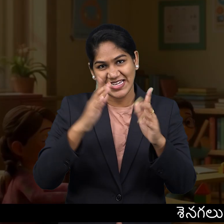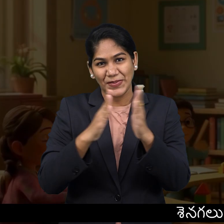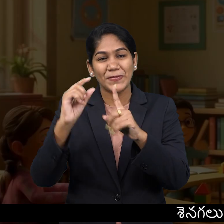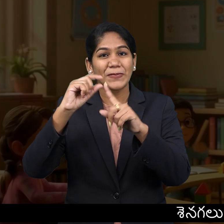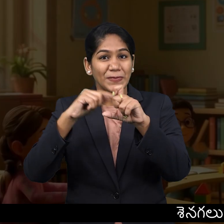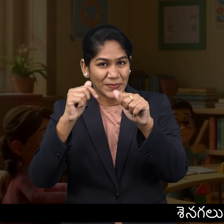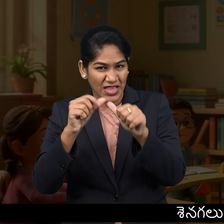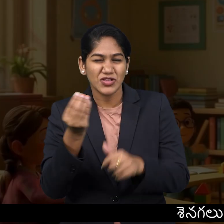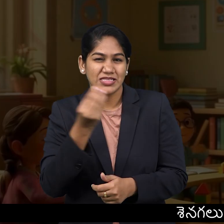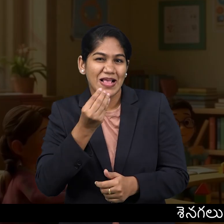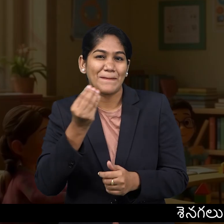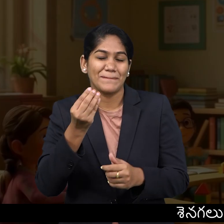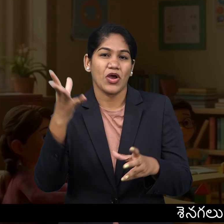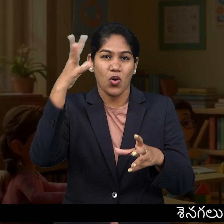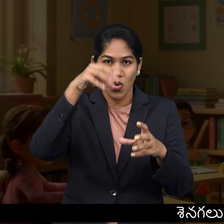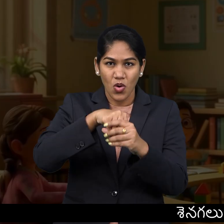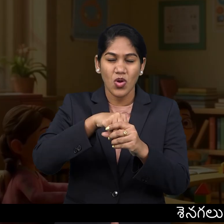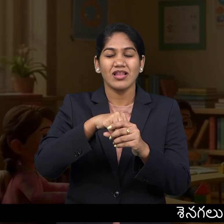కొన్ని పప్పు ధాన్యాలు.